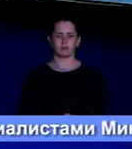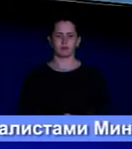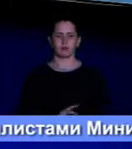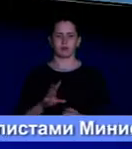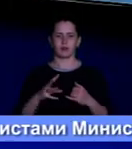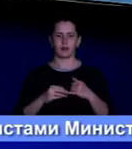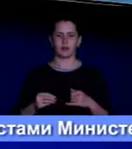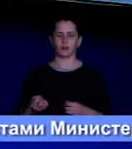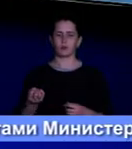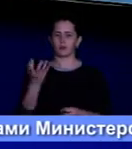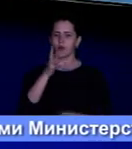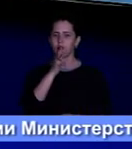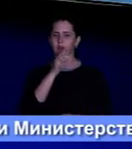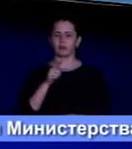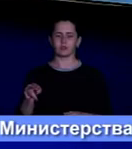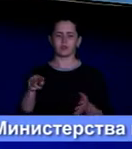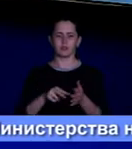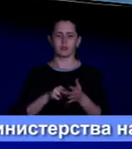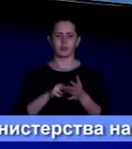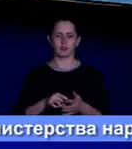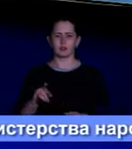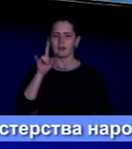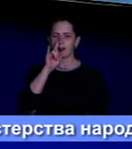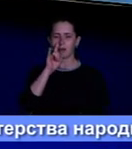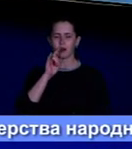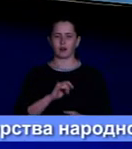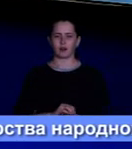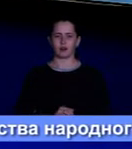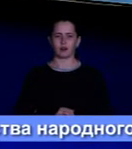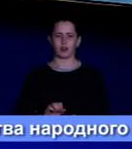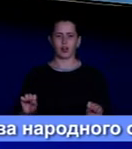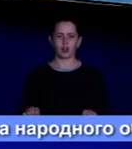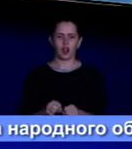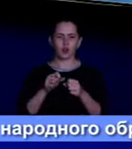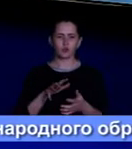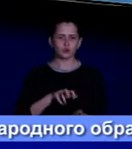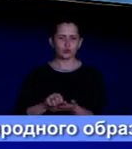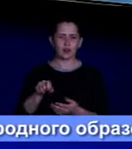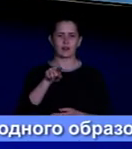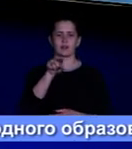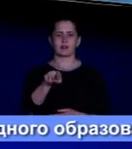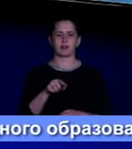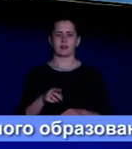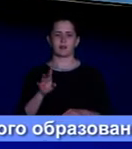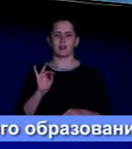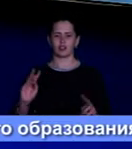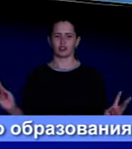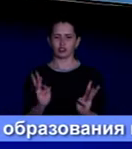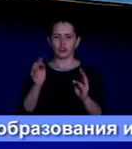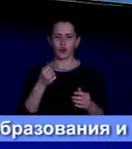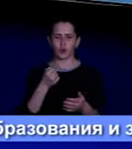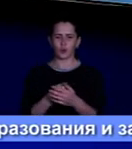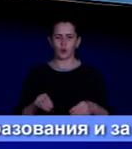На земле столько лет ты стоишь, Самарканд. Разрушали тебя и сжигали